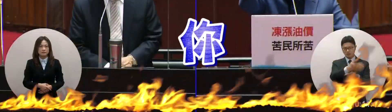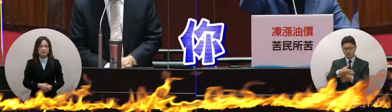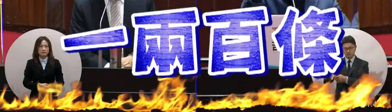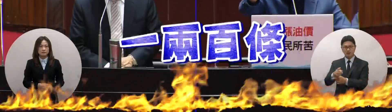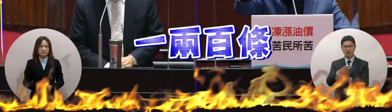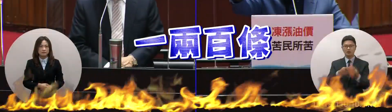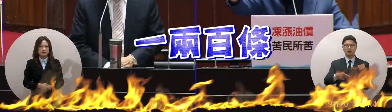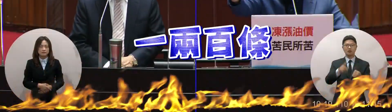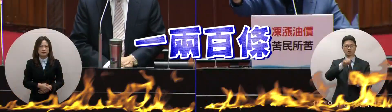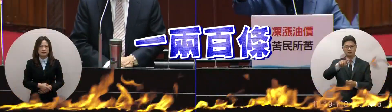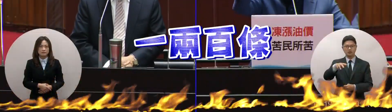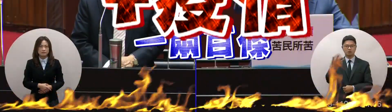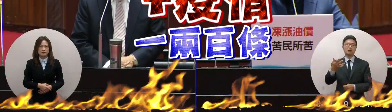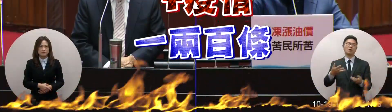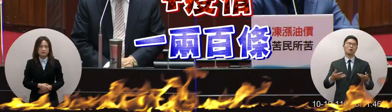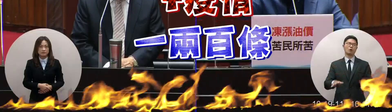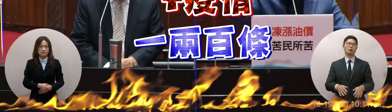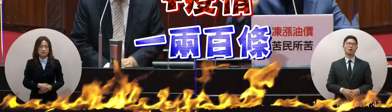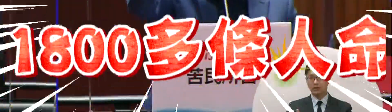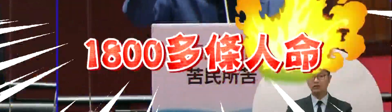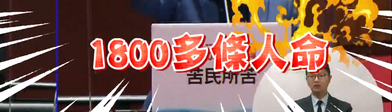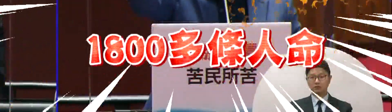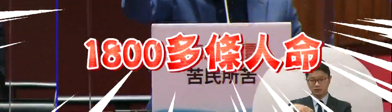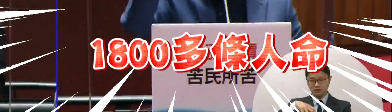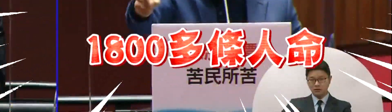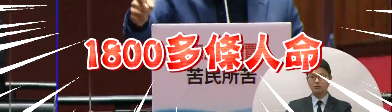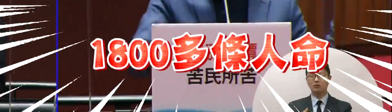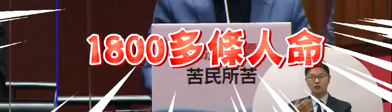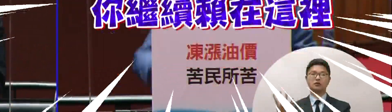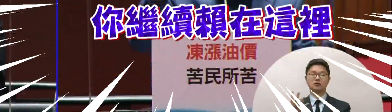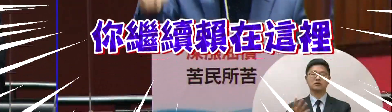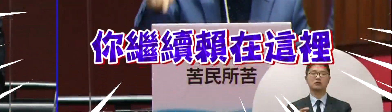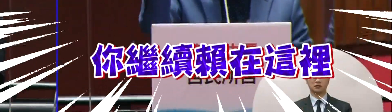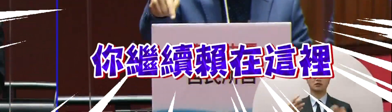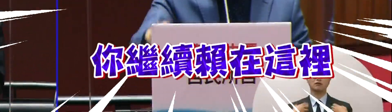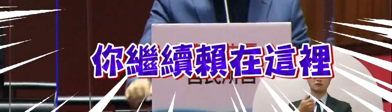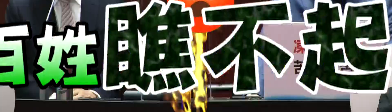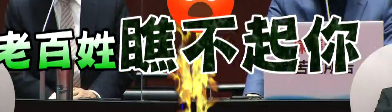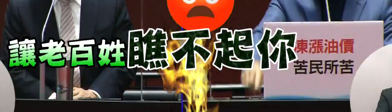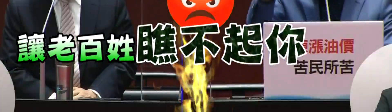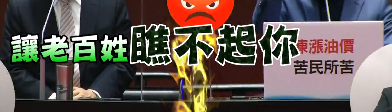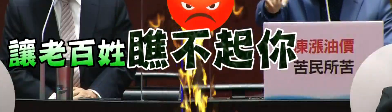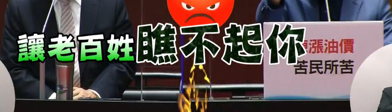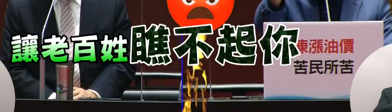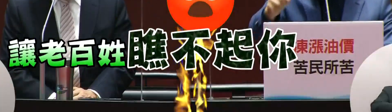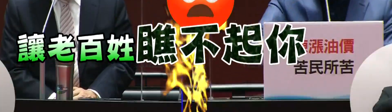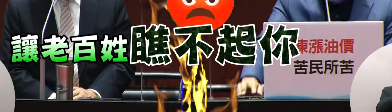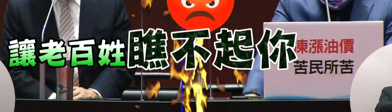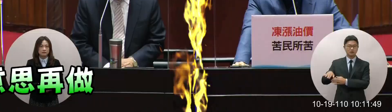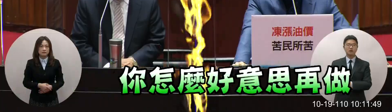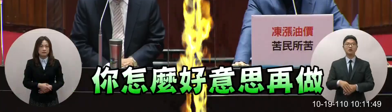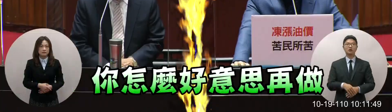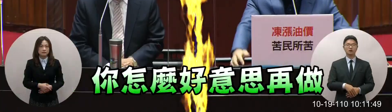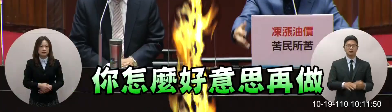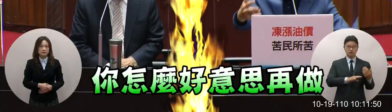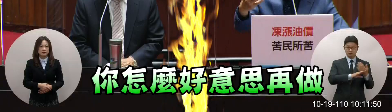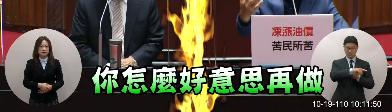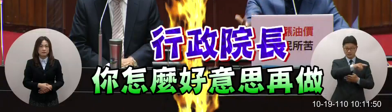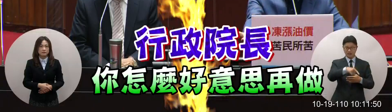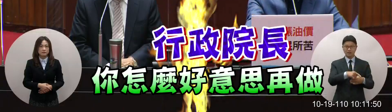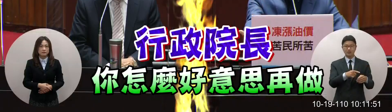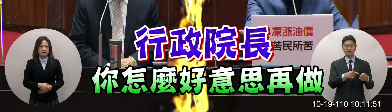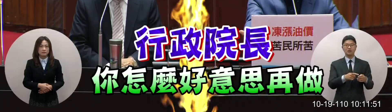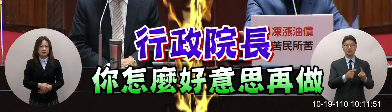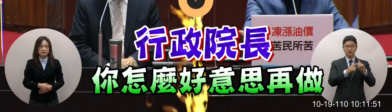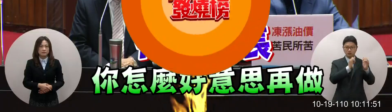你1200条，加疫情1800多条人命，继续赖在这里，让老百姓瞧不起你，你怎么好意思再做